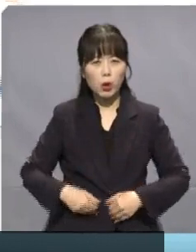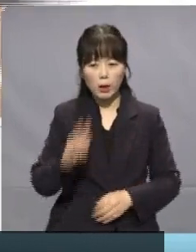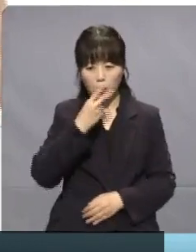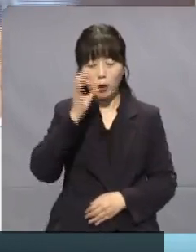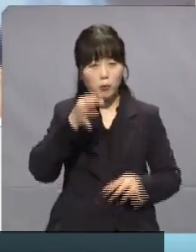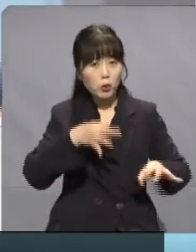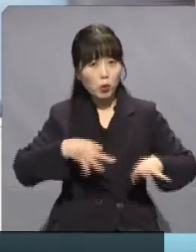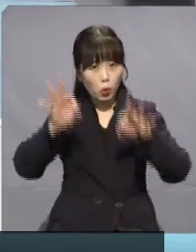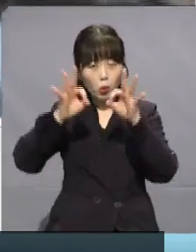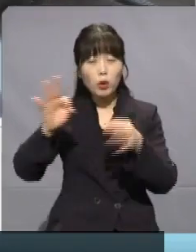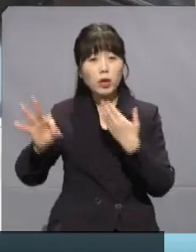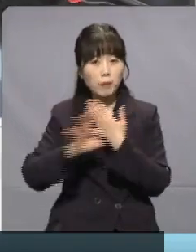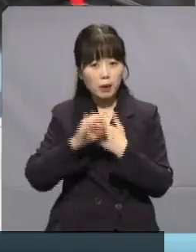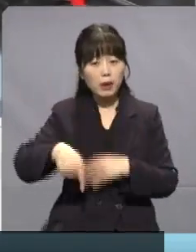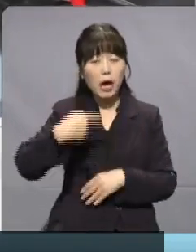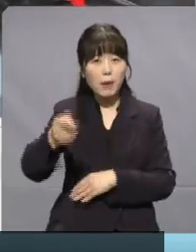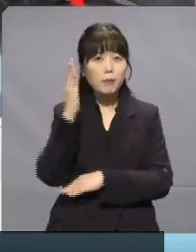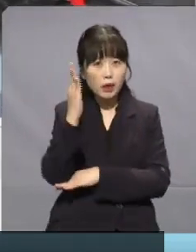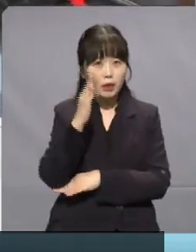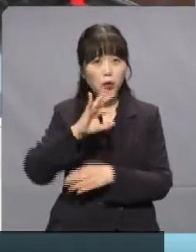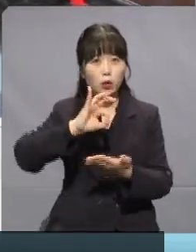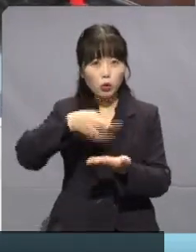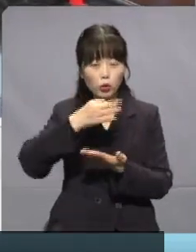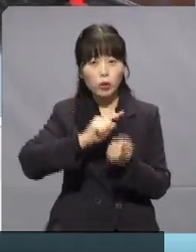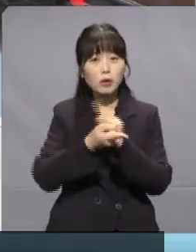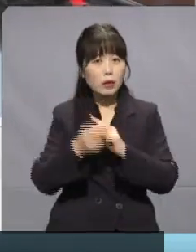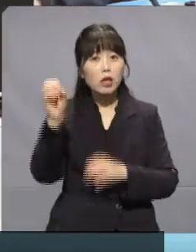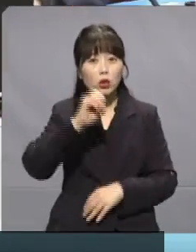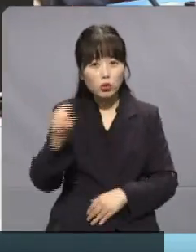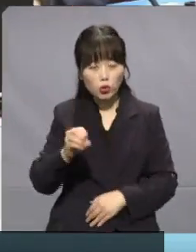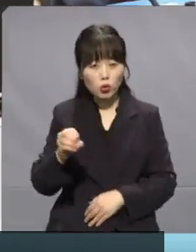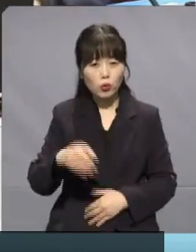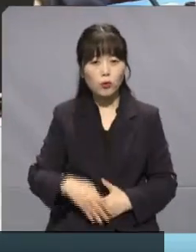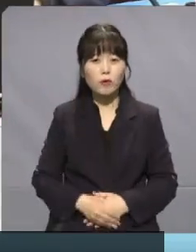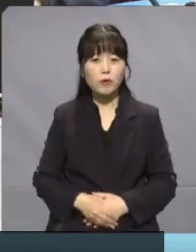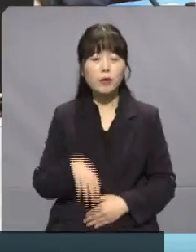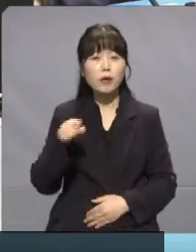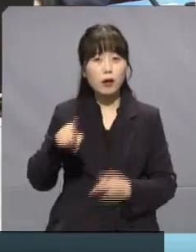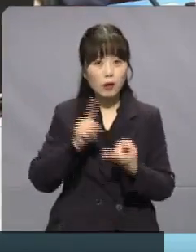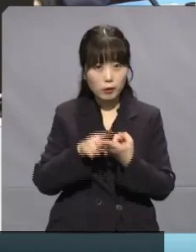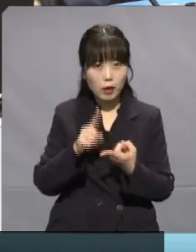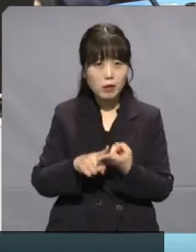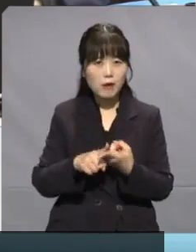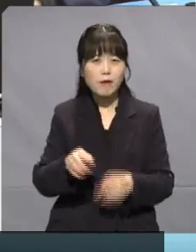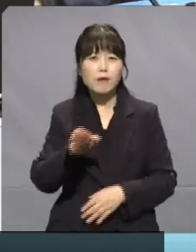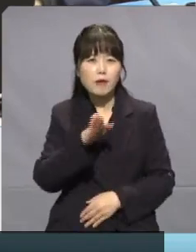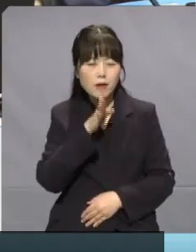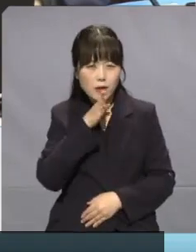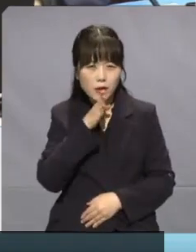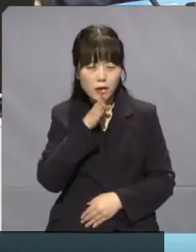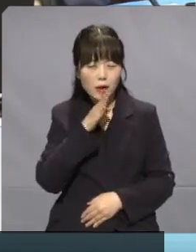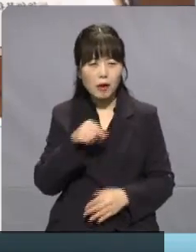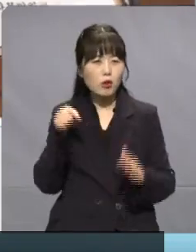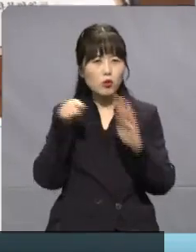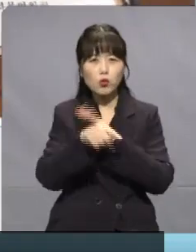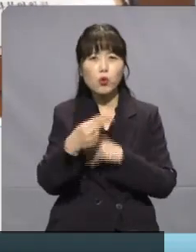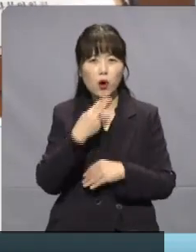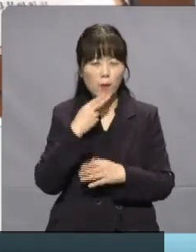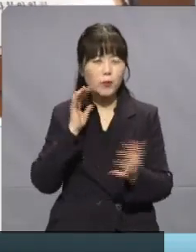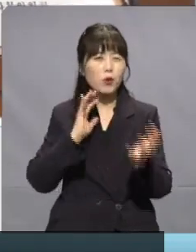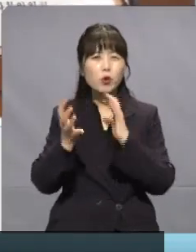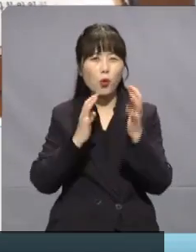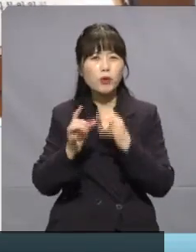올리면 그 다음에 나오는 얘기는 소득 대체율이거든요 이거는 진짜로 출고가 없는